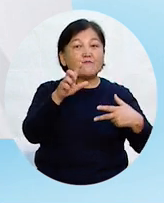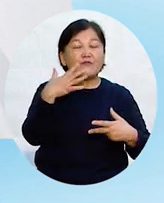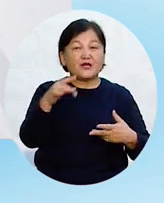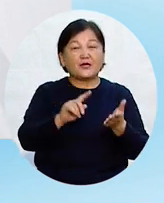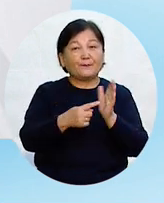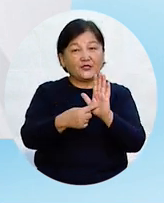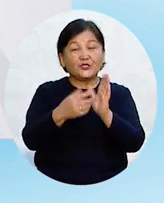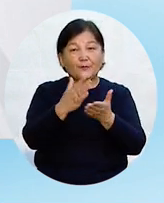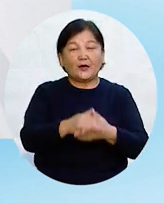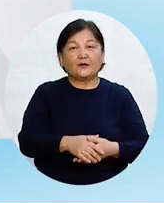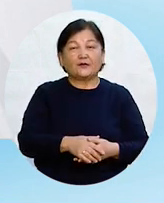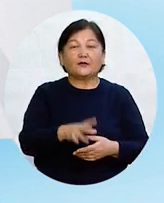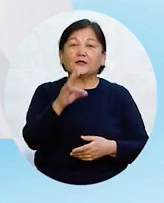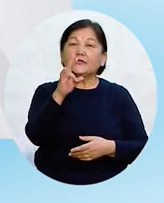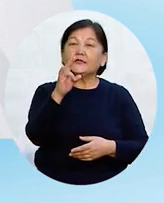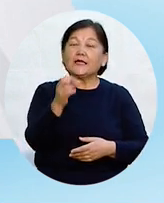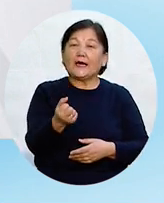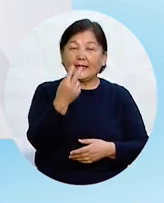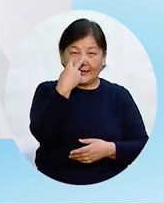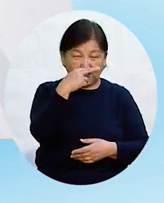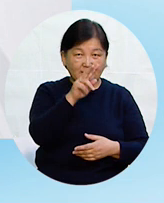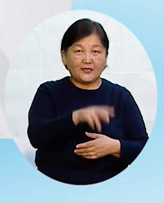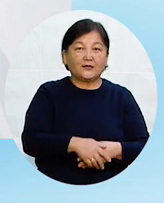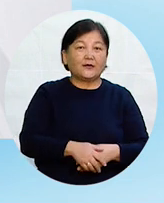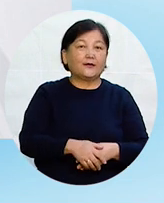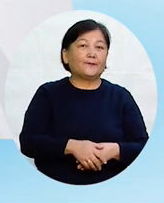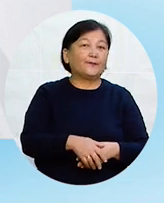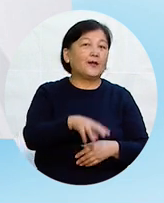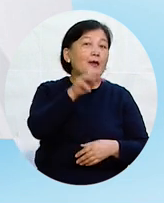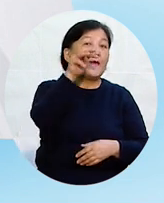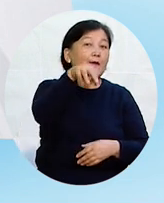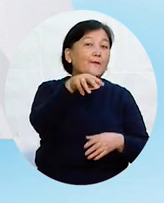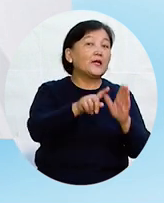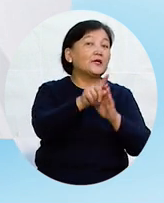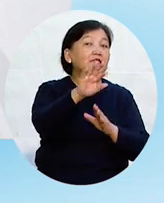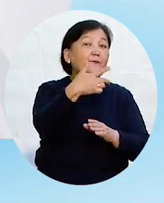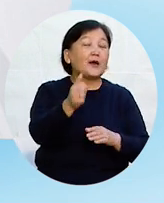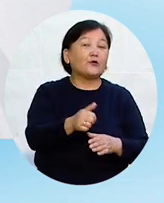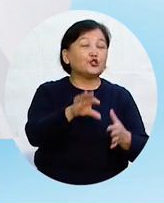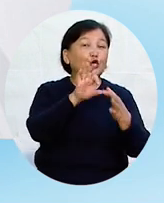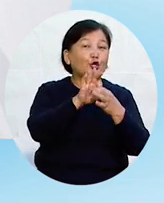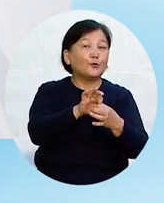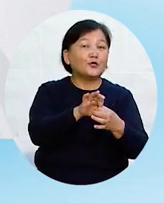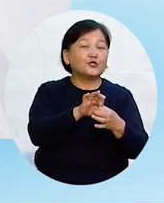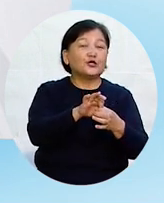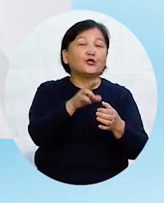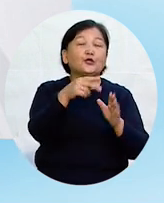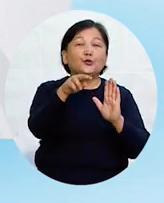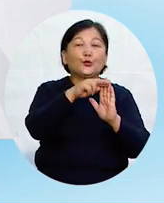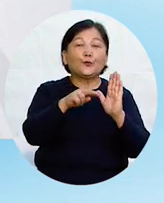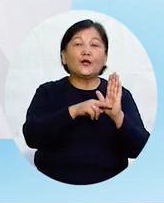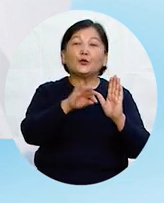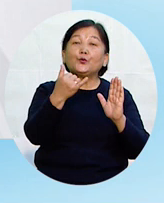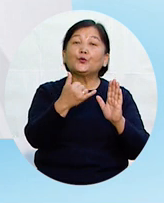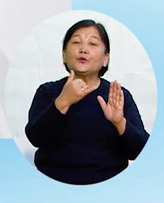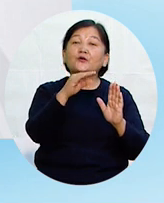За наа нөхцөлийнхөө ихний үсгийг анхаарч харья. Энэ үсгээр ихэлсэн байгаа учраас холбогшгийн дүрмэсээр юу жиргэлсэн байна